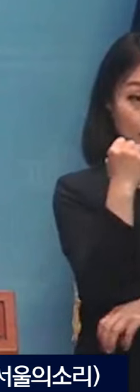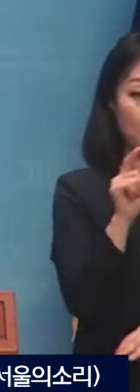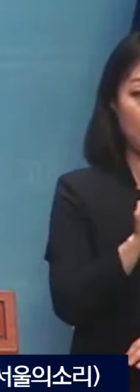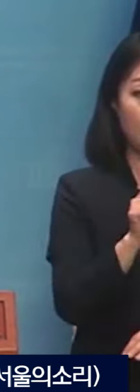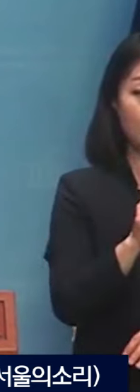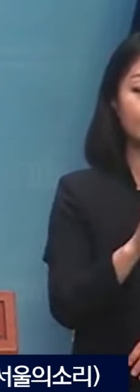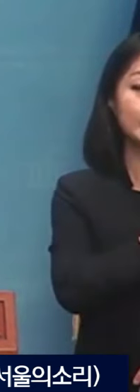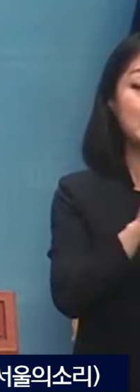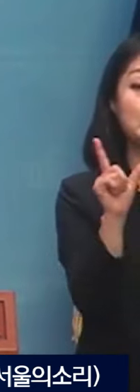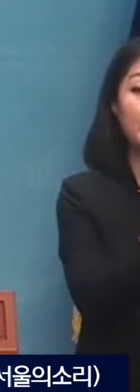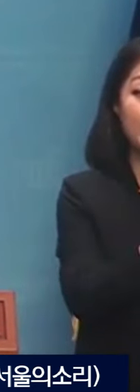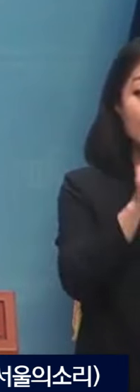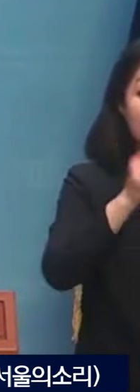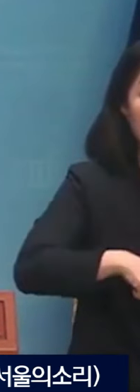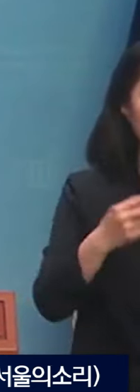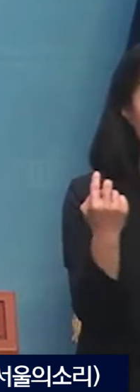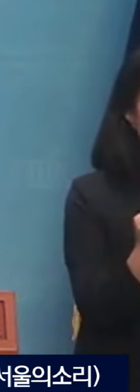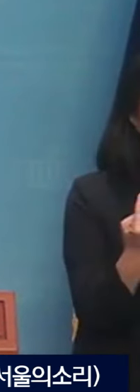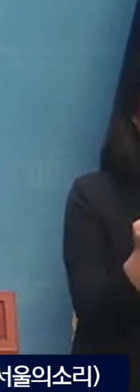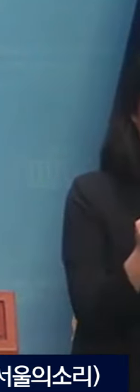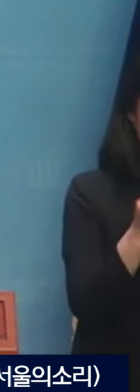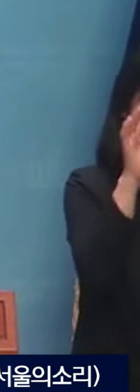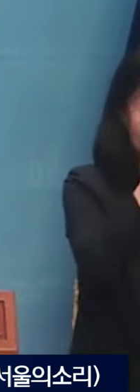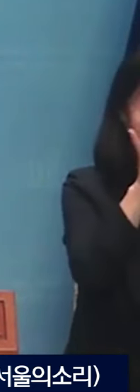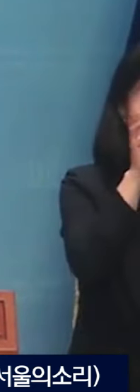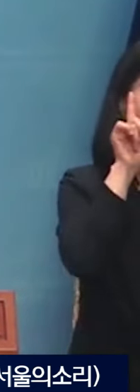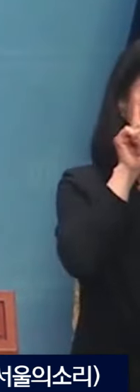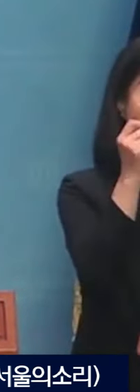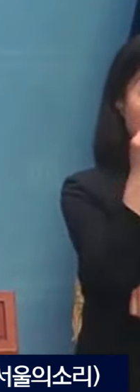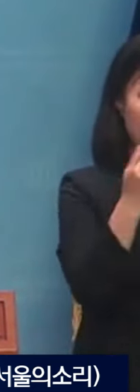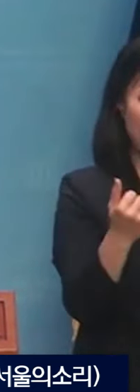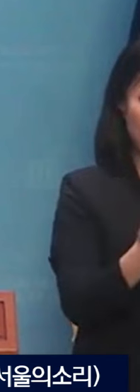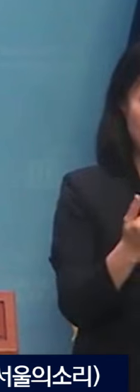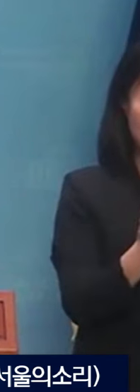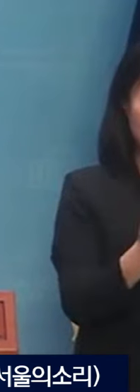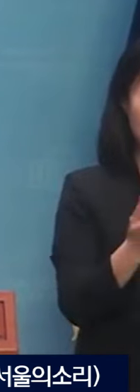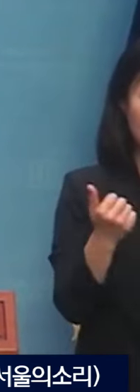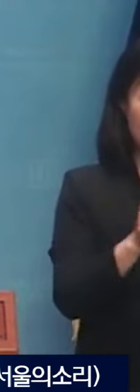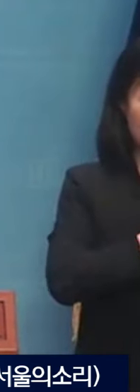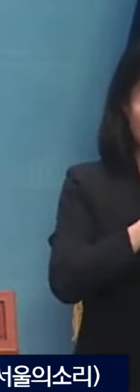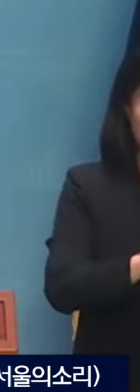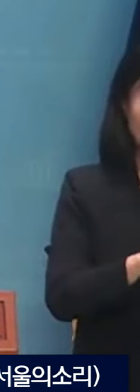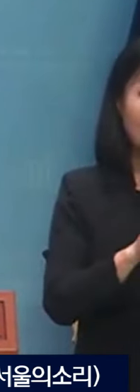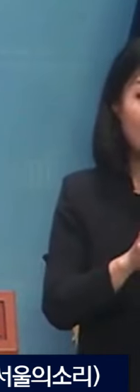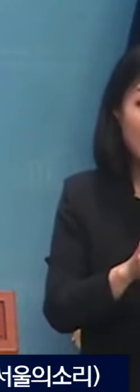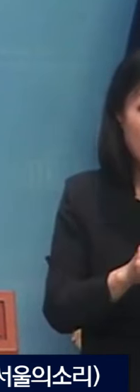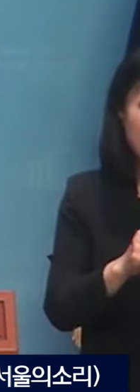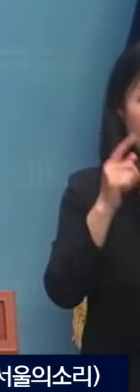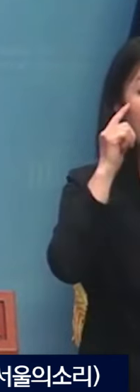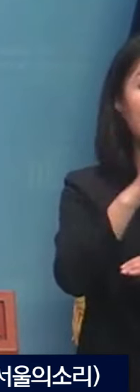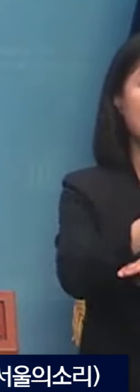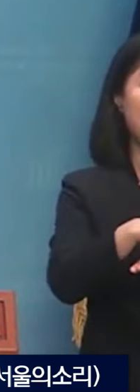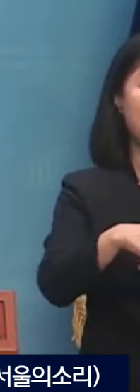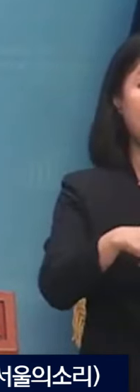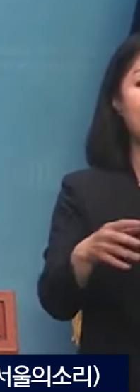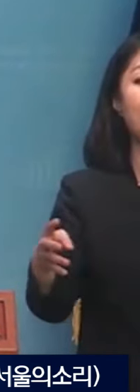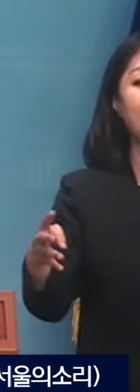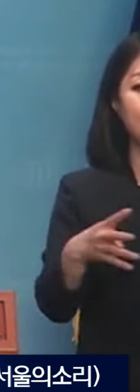가장 빨리 처리할 수 있는 방법을 찾아서 내일 본회의에 안건으로 처리한다. 이렇게 합의를